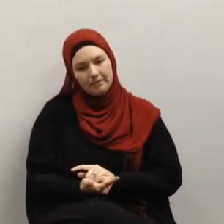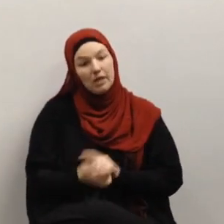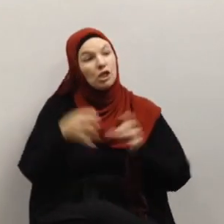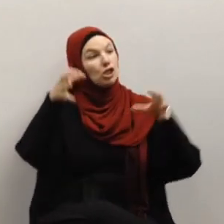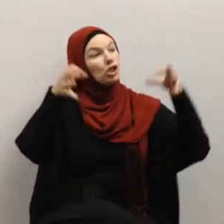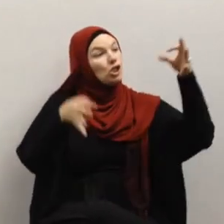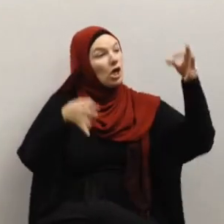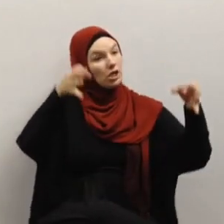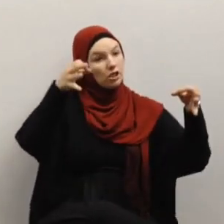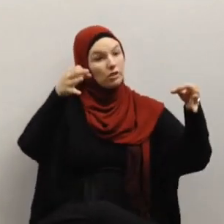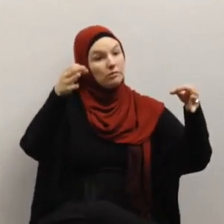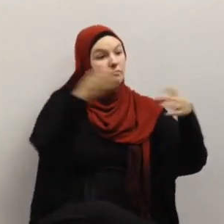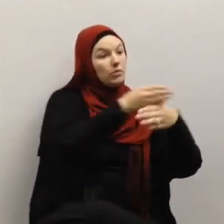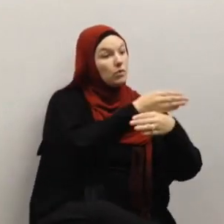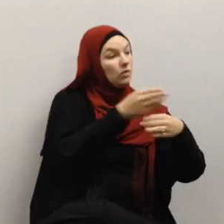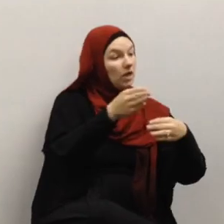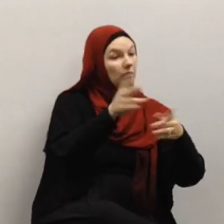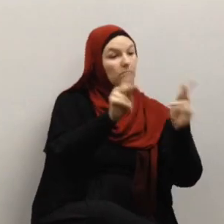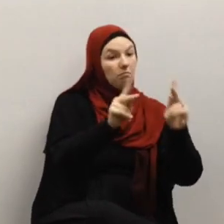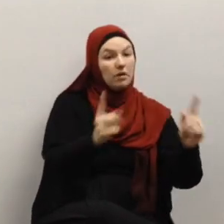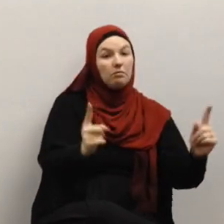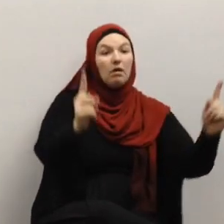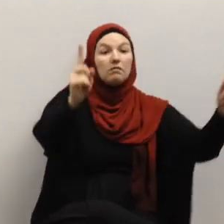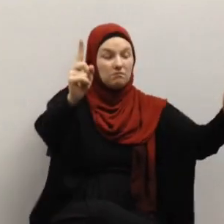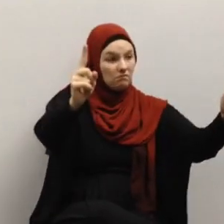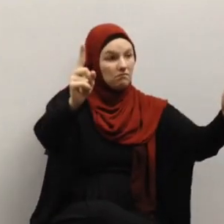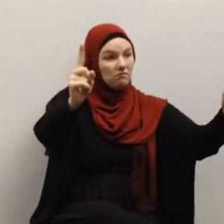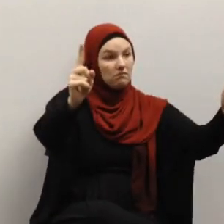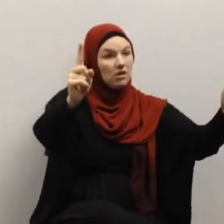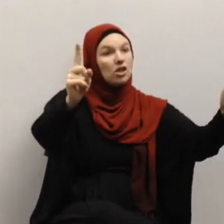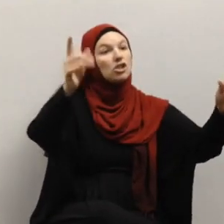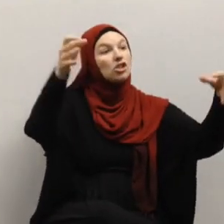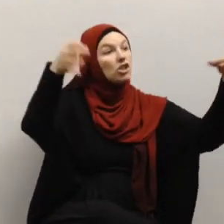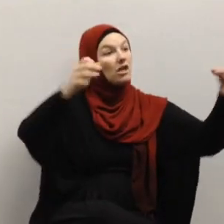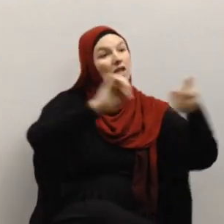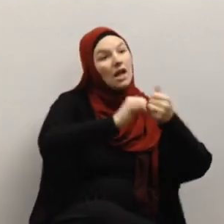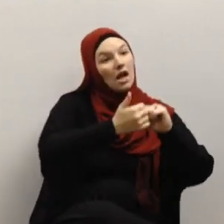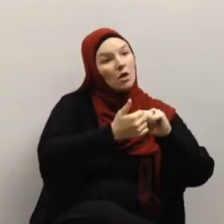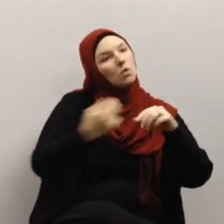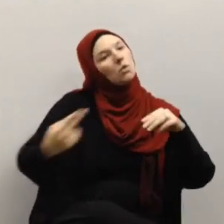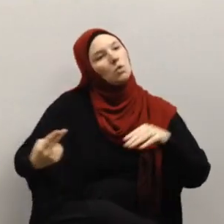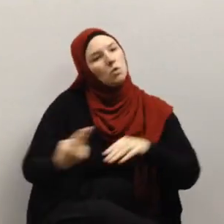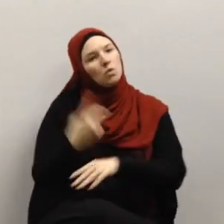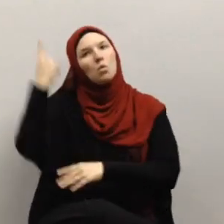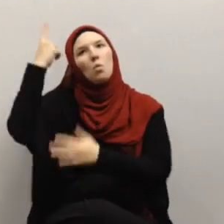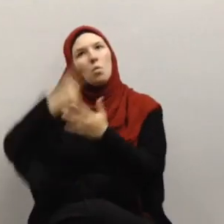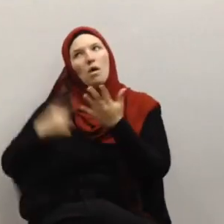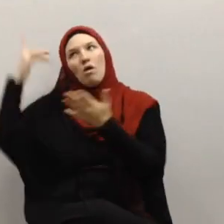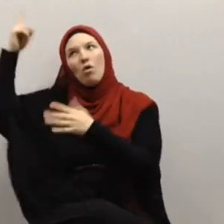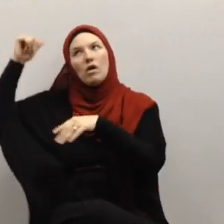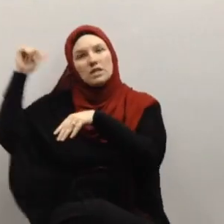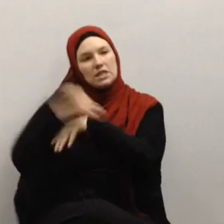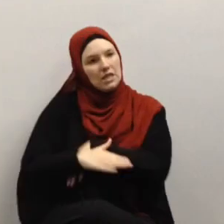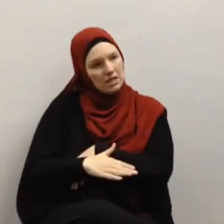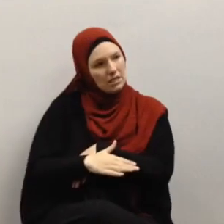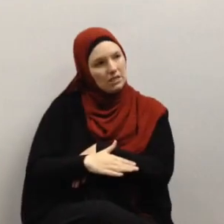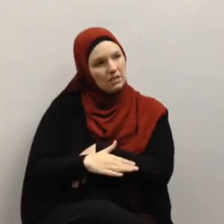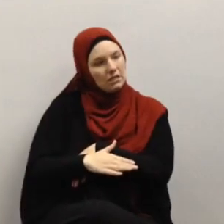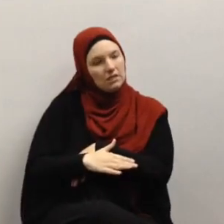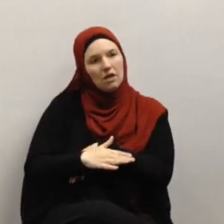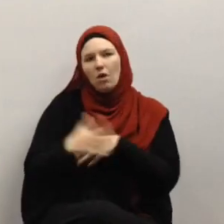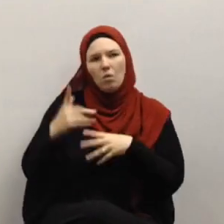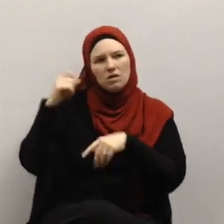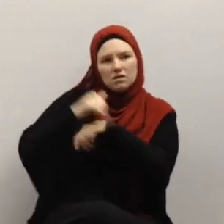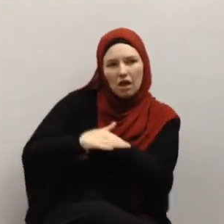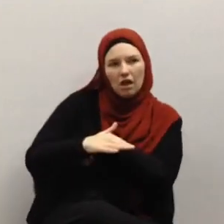with that which Allah has sent down. بِمَا أَنزَلَ اللَّهِ What is the opposite? وَلَا تَتَّبِعْ